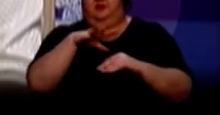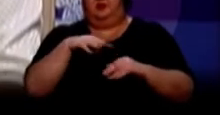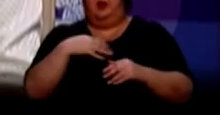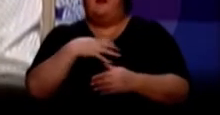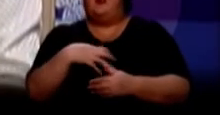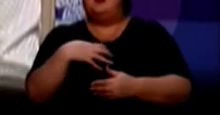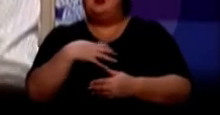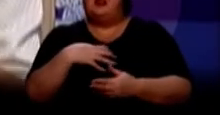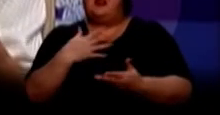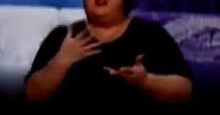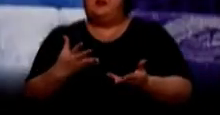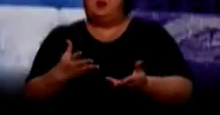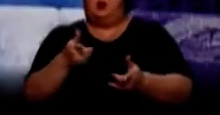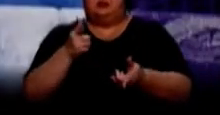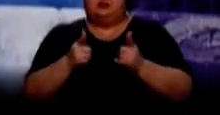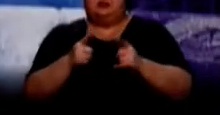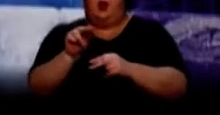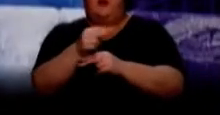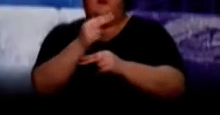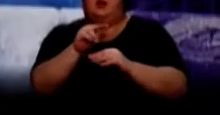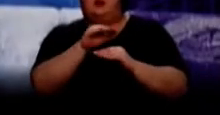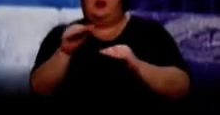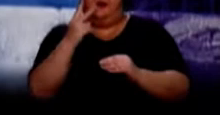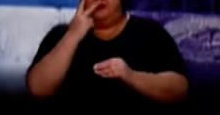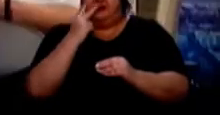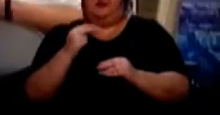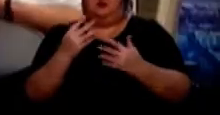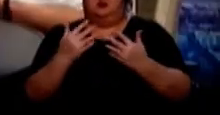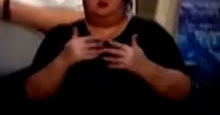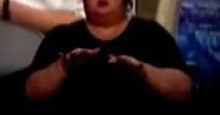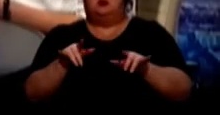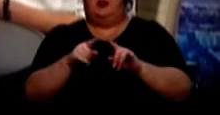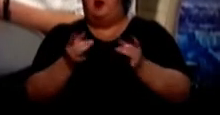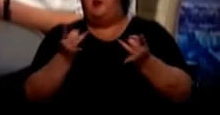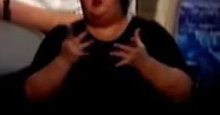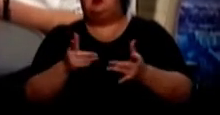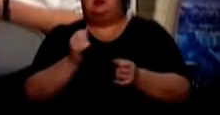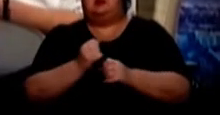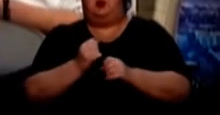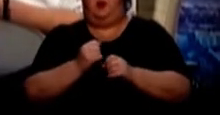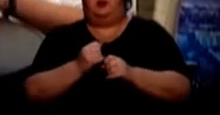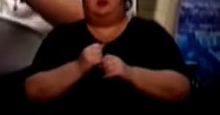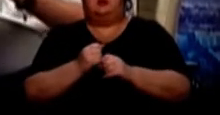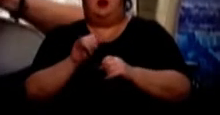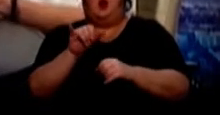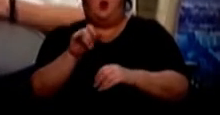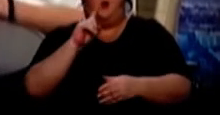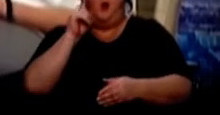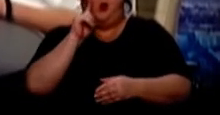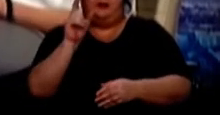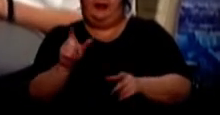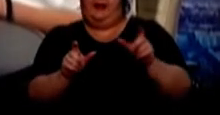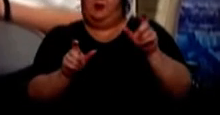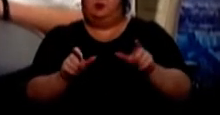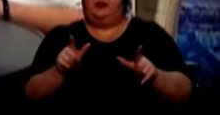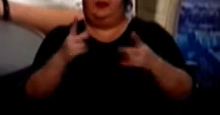важливо дійсно це виховати на рівні звички. І найпростіше це зробити, звичайно, у молодих людей, в яких